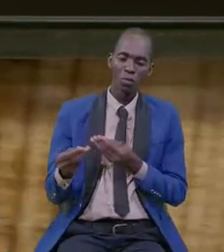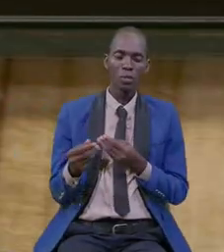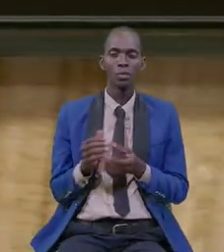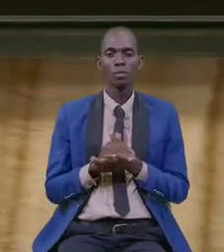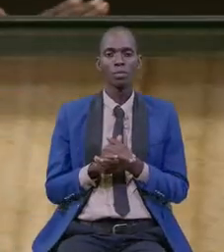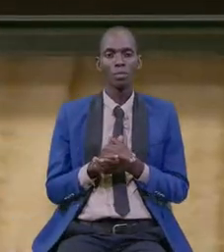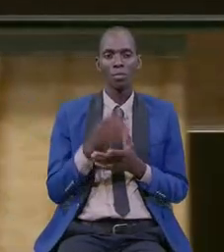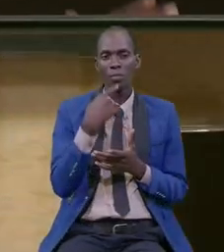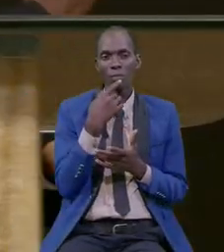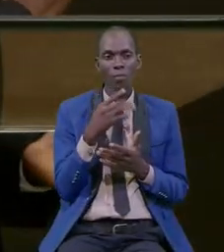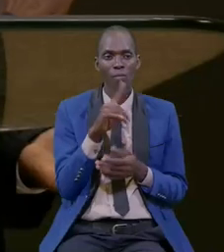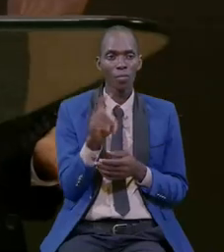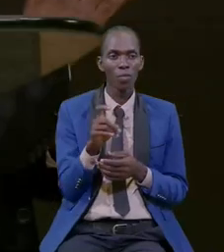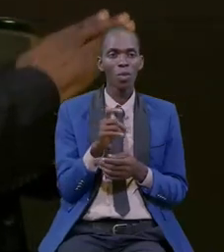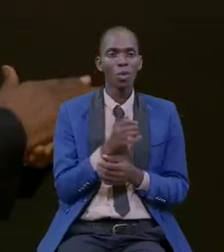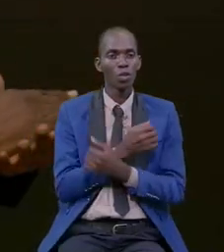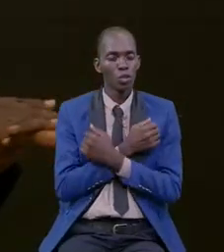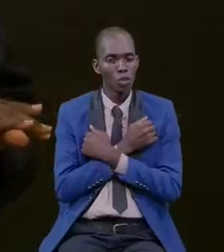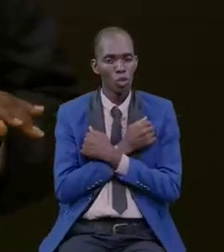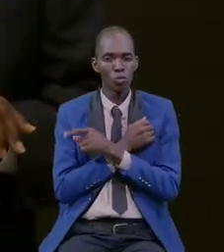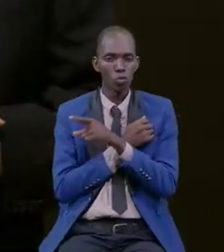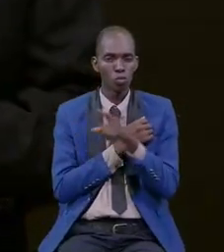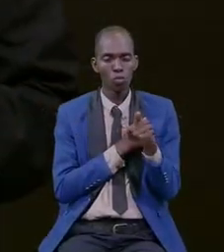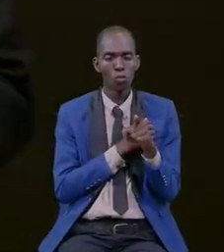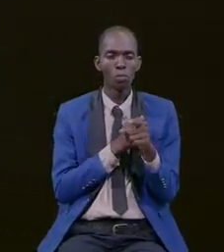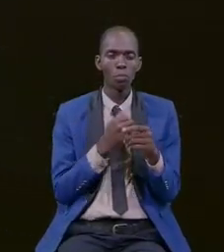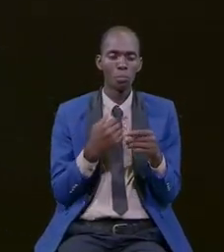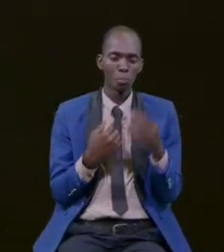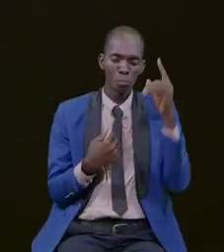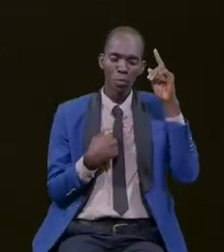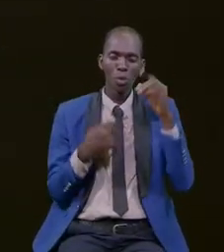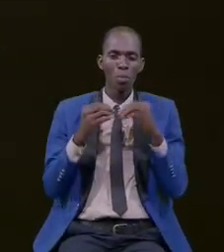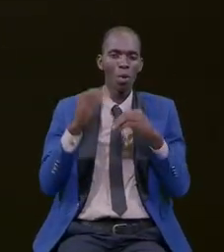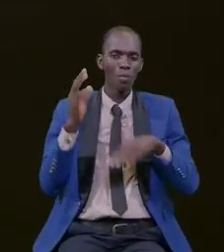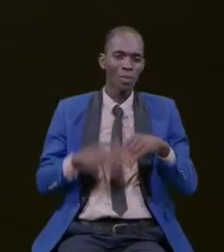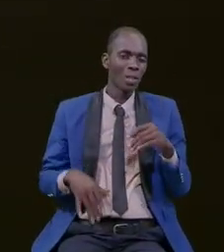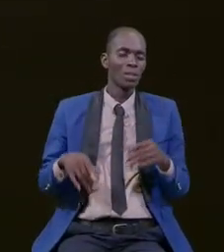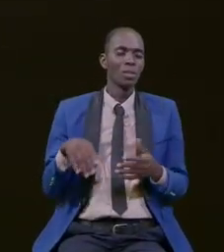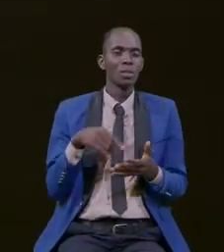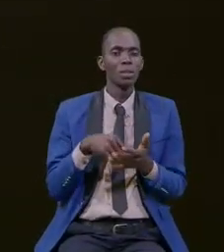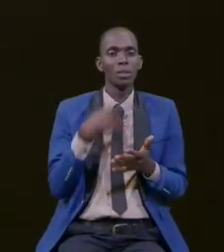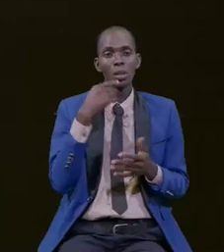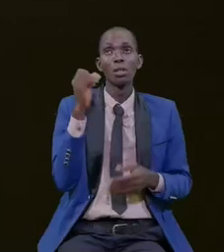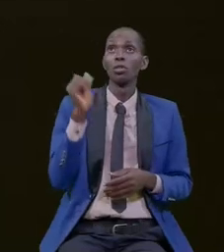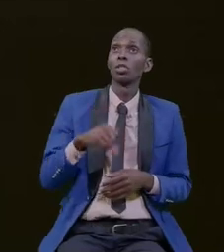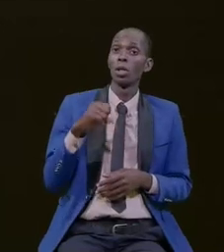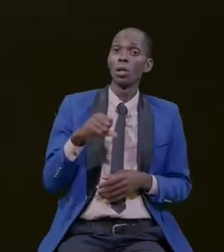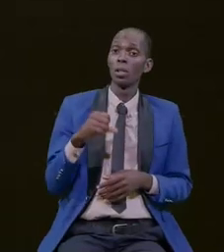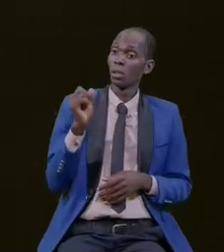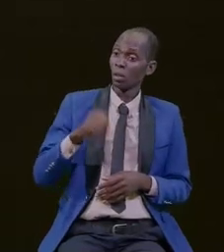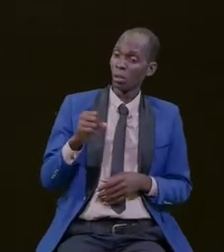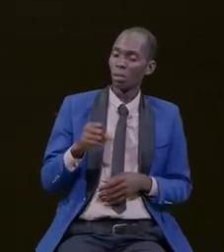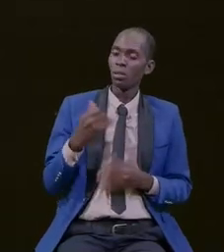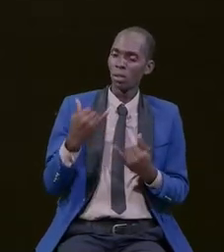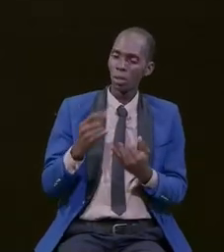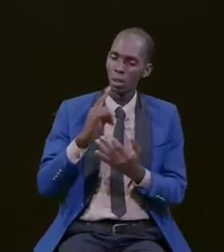m'aimes-tu plus que ces choses si nous disons oui Seigneur il faut le prouver par